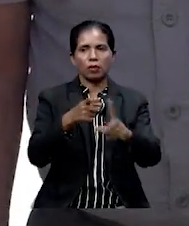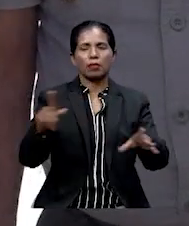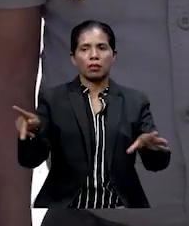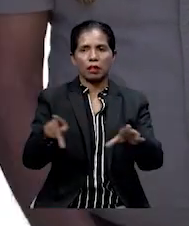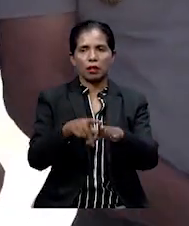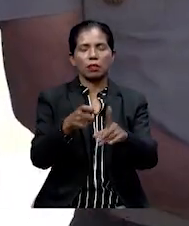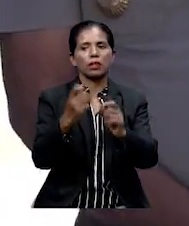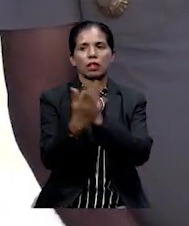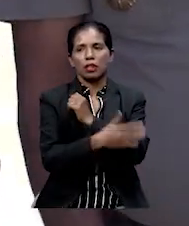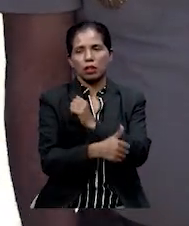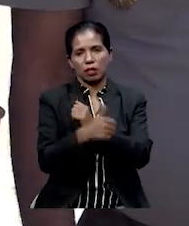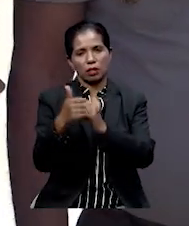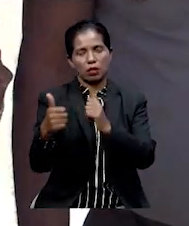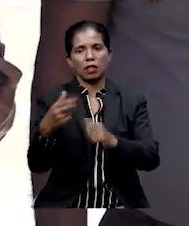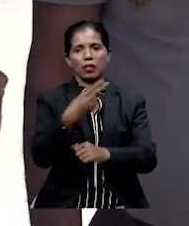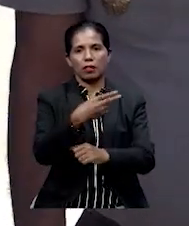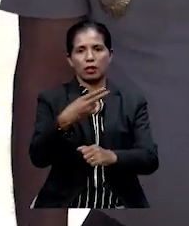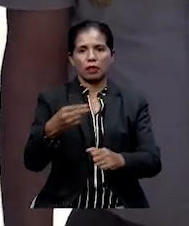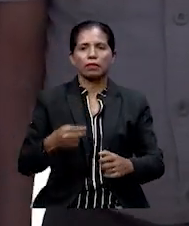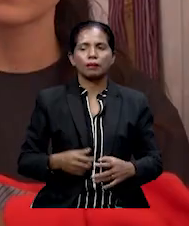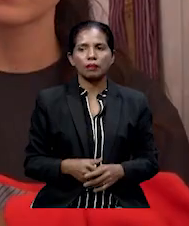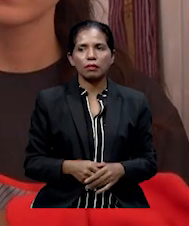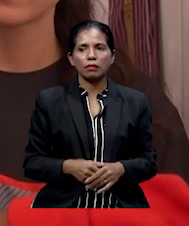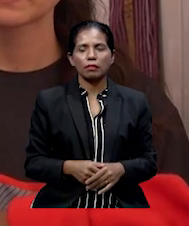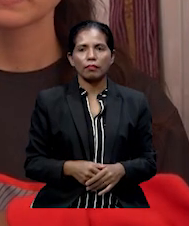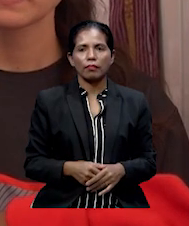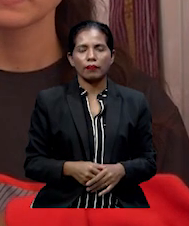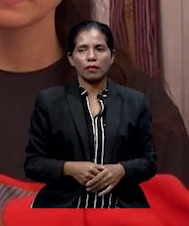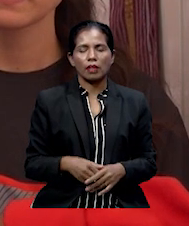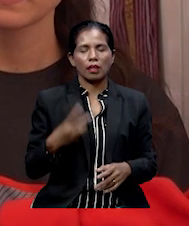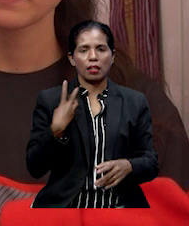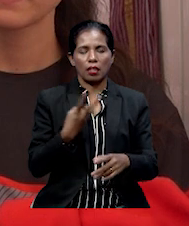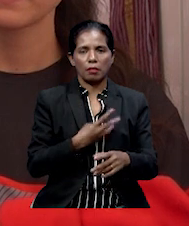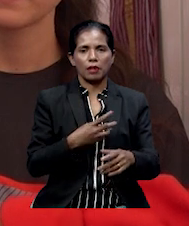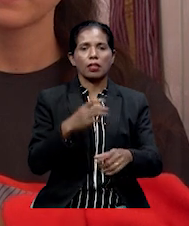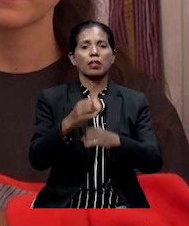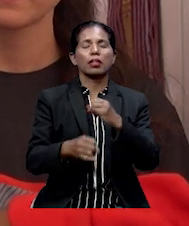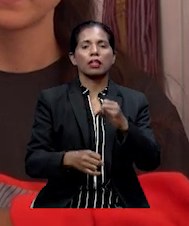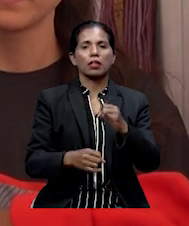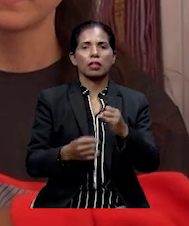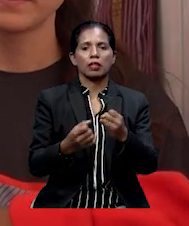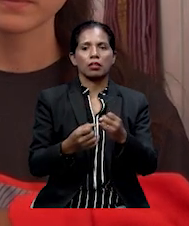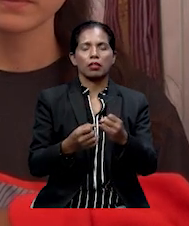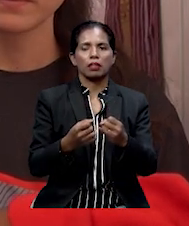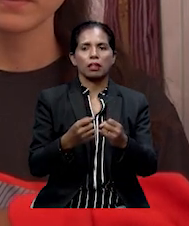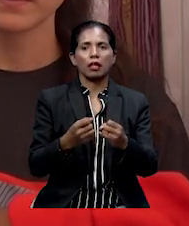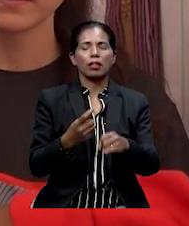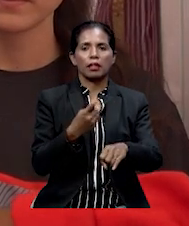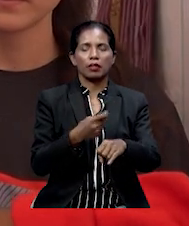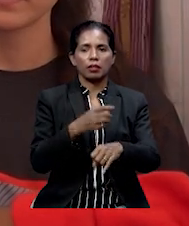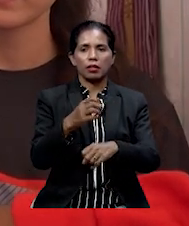mos usina saun vizinyu Indonesia. Untuk event ini memang pertama kali yang